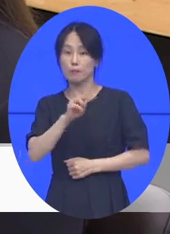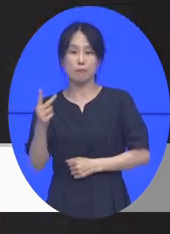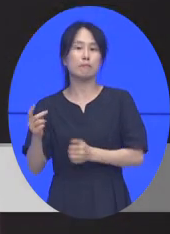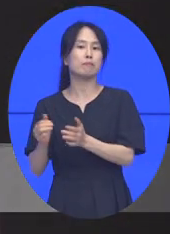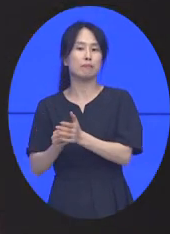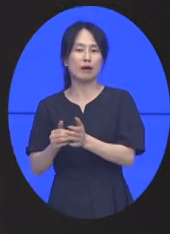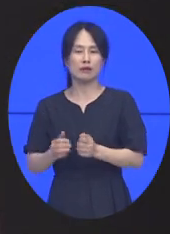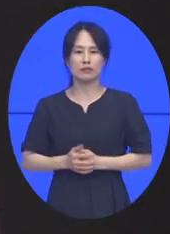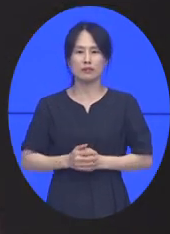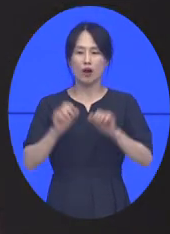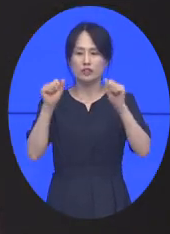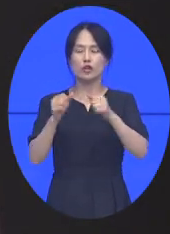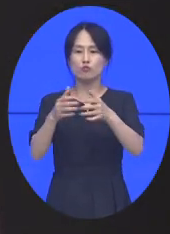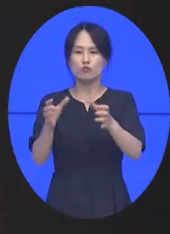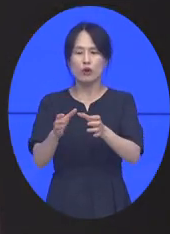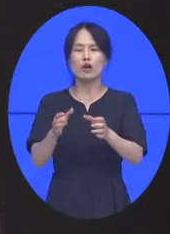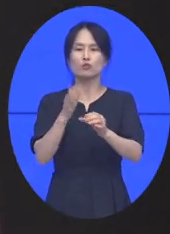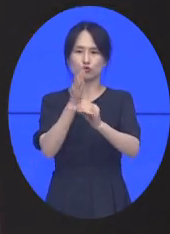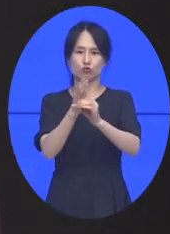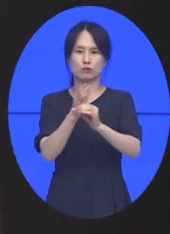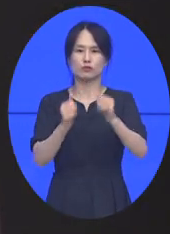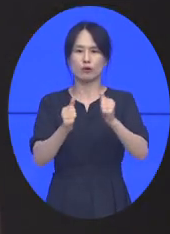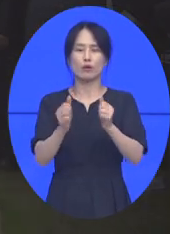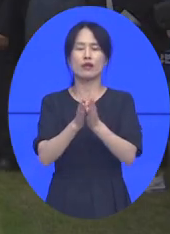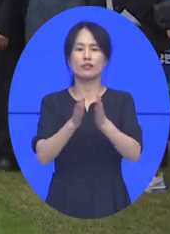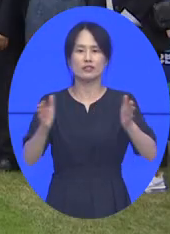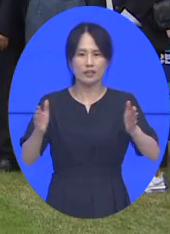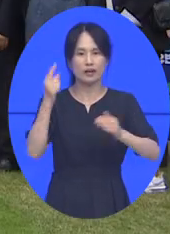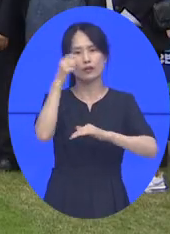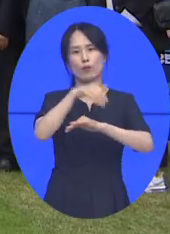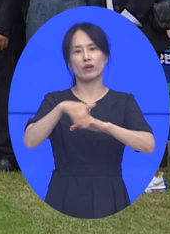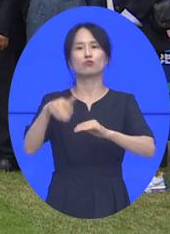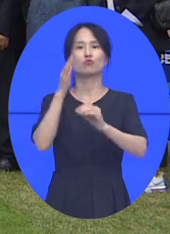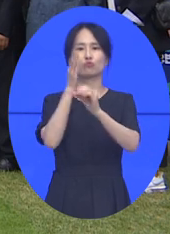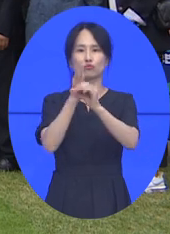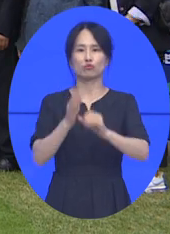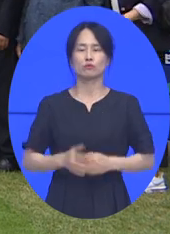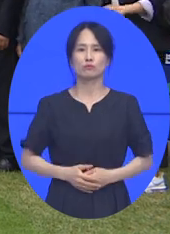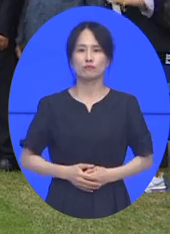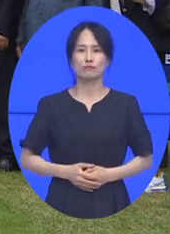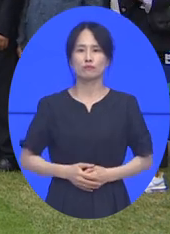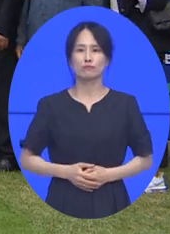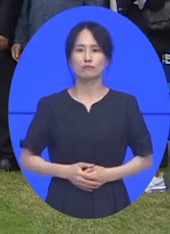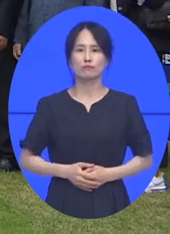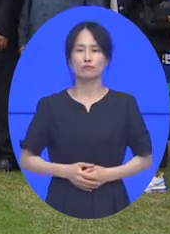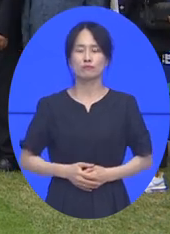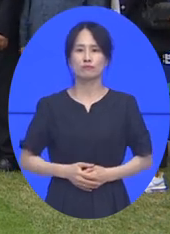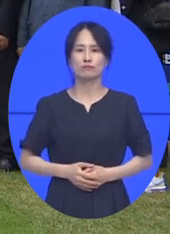체육회 중심으로 대회를 개최할 수 있도록 했습니다. 경기지TV 이슬비입니다.